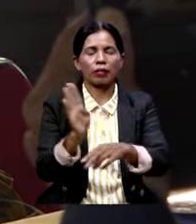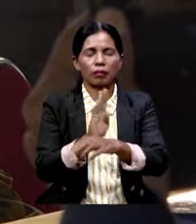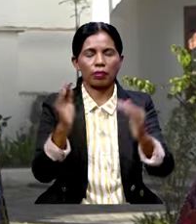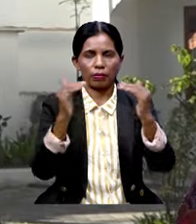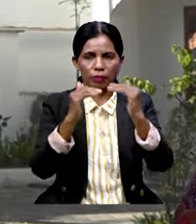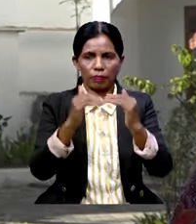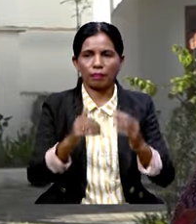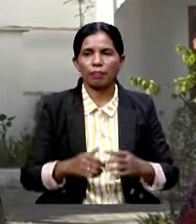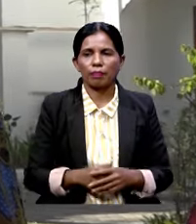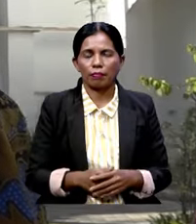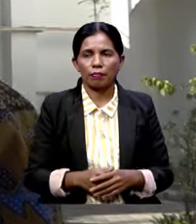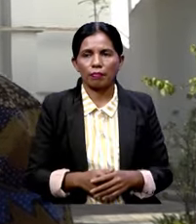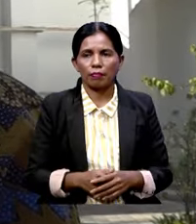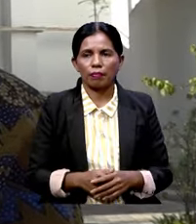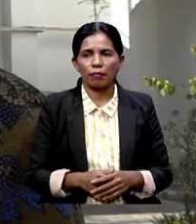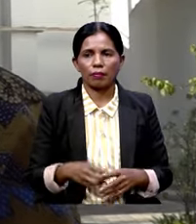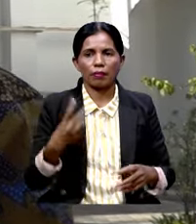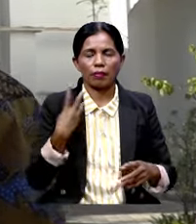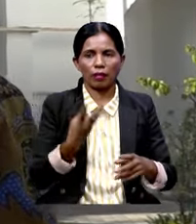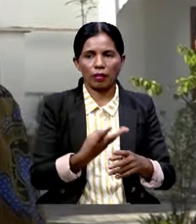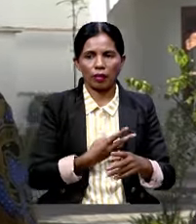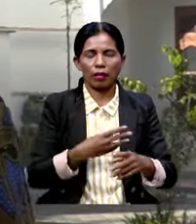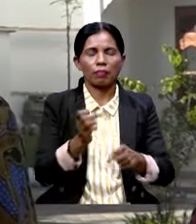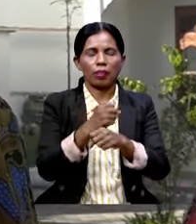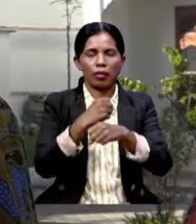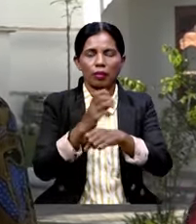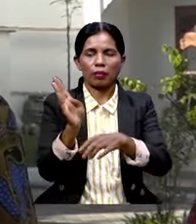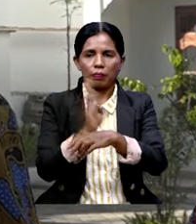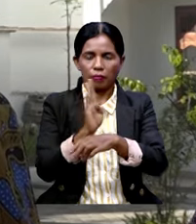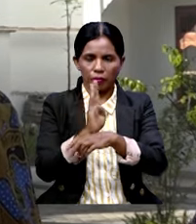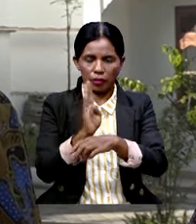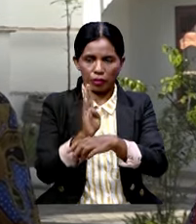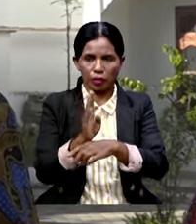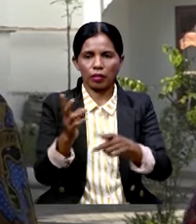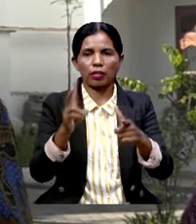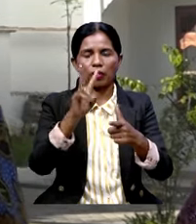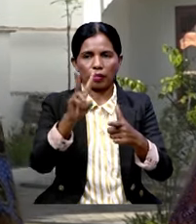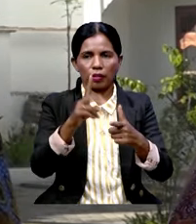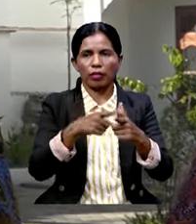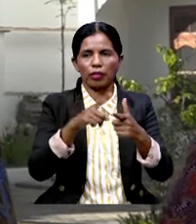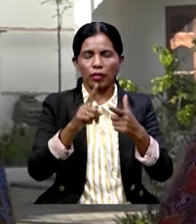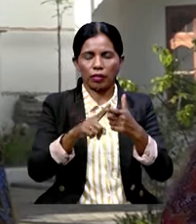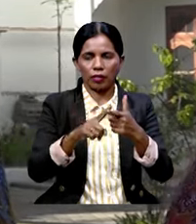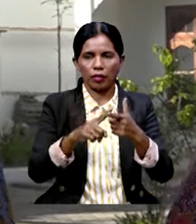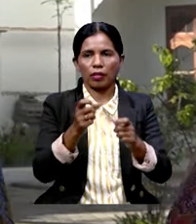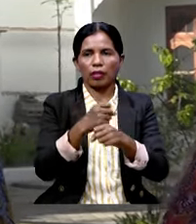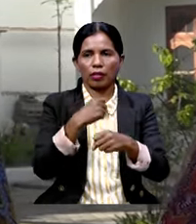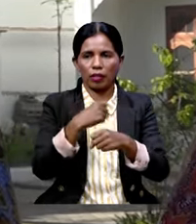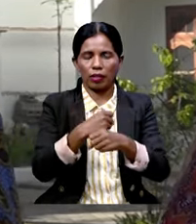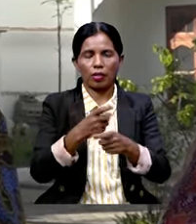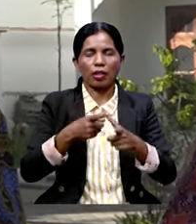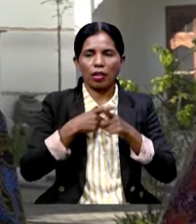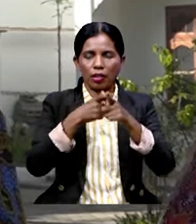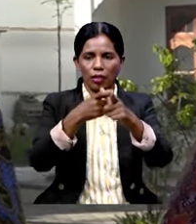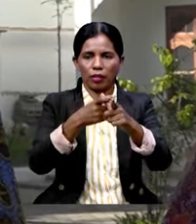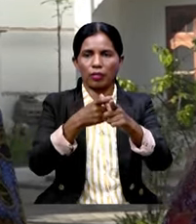eh pendidikan yang kedua bisnis forum yang ketiga eh Cross border eh maraton